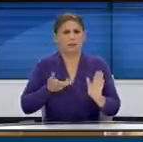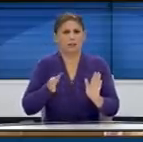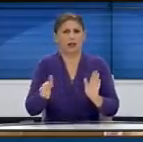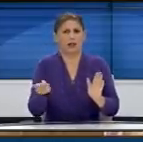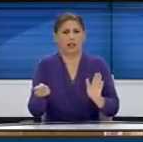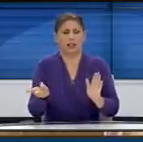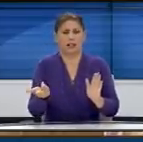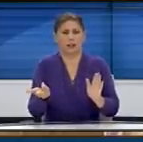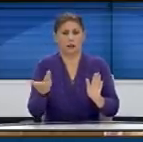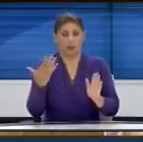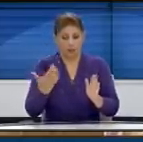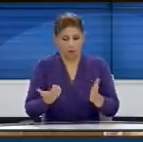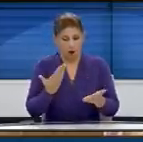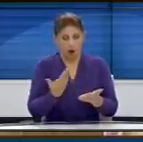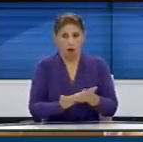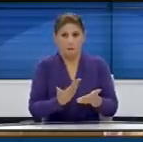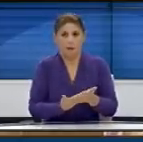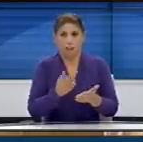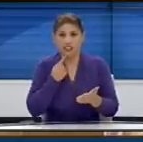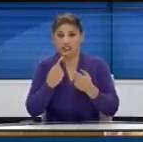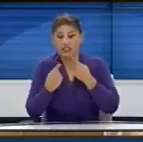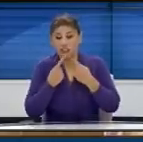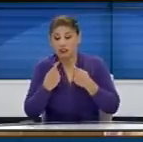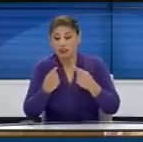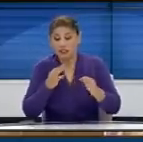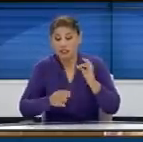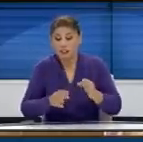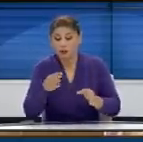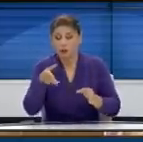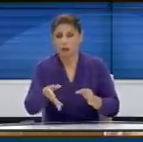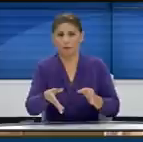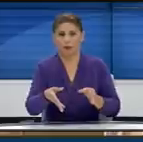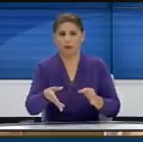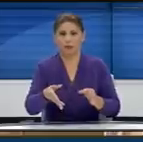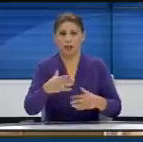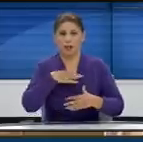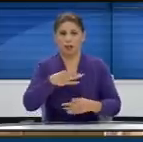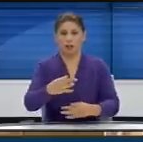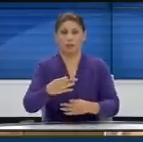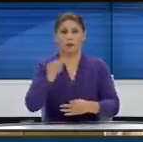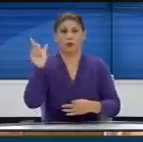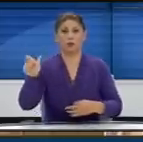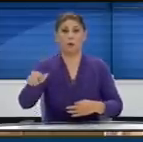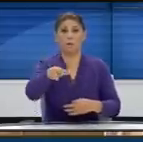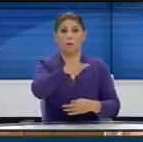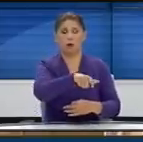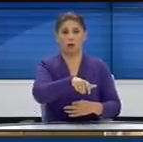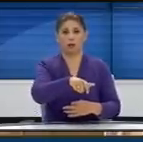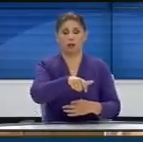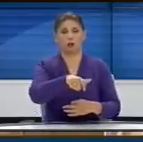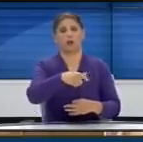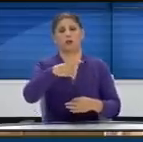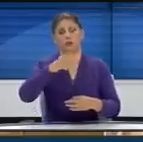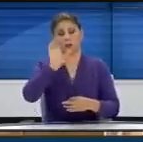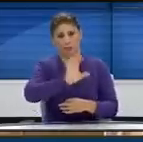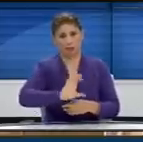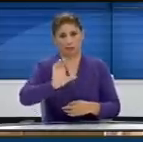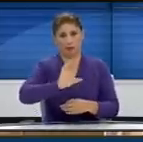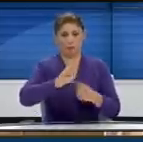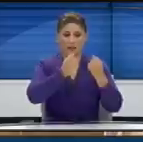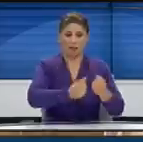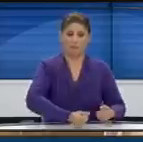Να υπάρξουν αποδείξεις για το τι λεγόταν εκεί μέσα εκ μέρους των πολιτών της Ευρώπης εναντίον της Ευρώπης, εναντίον